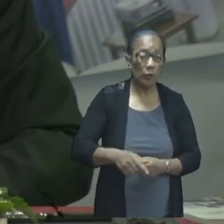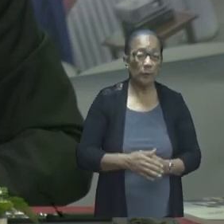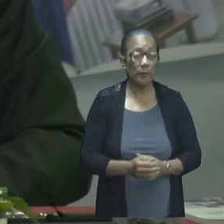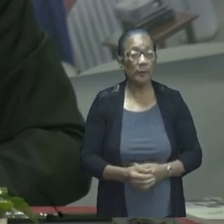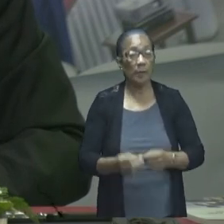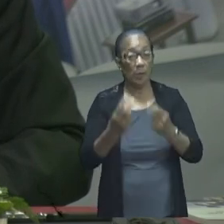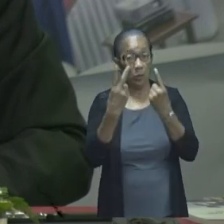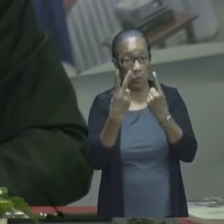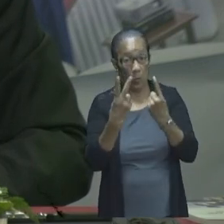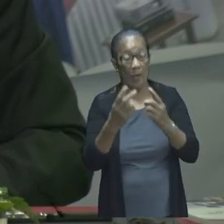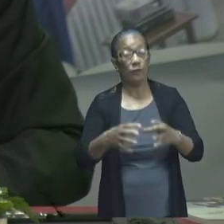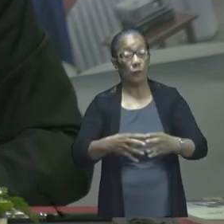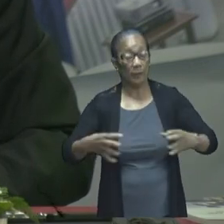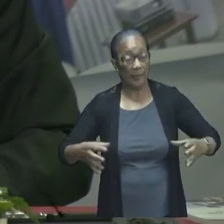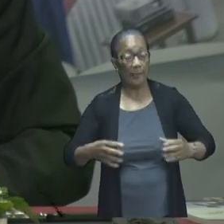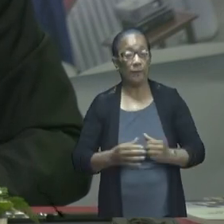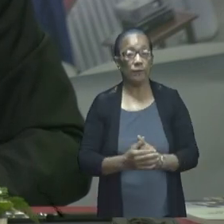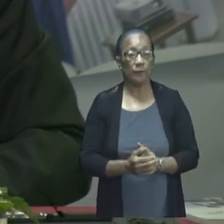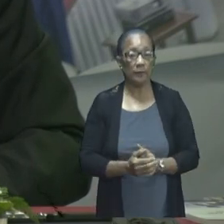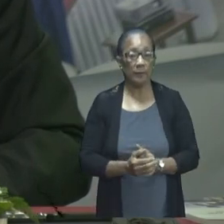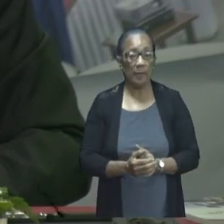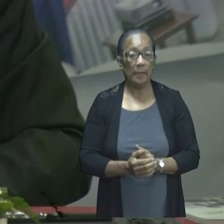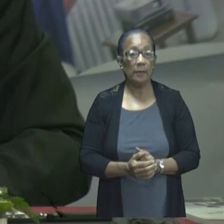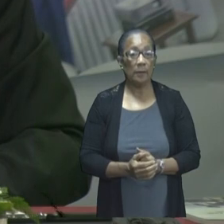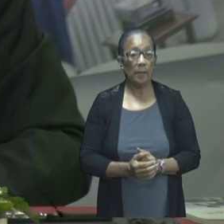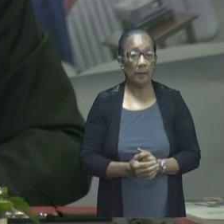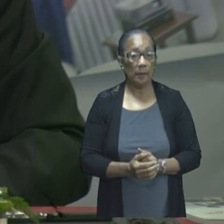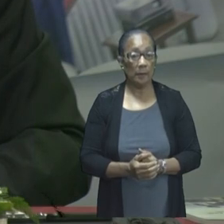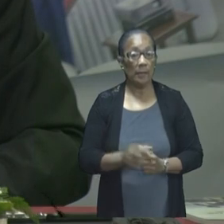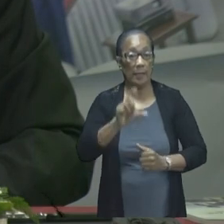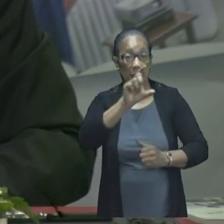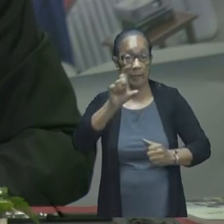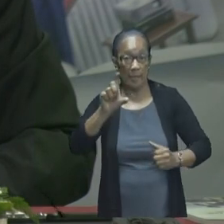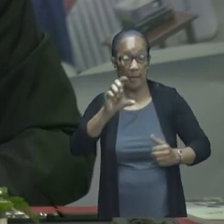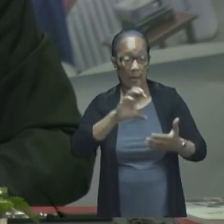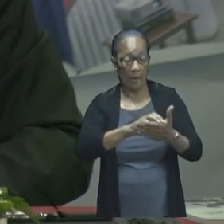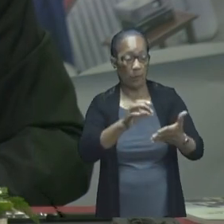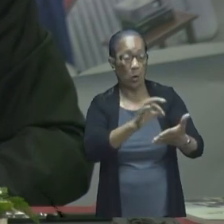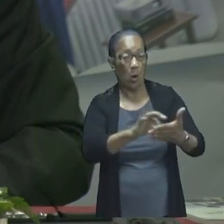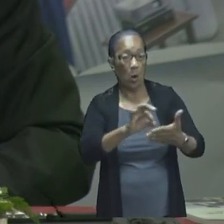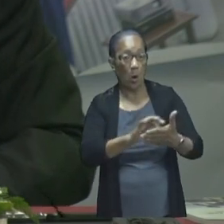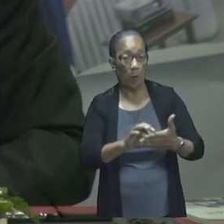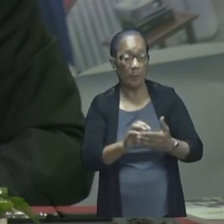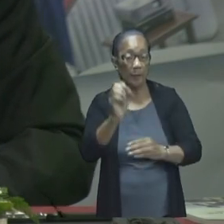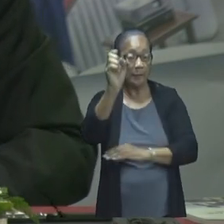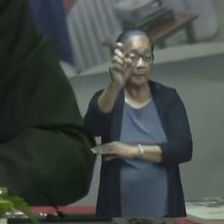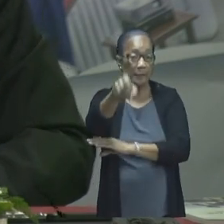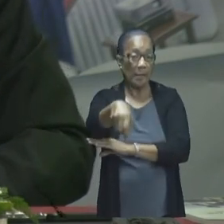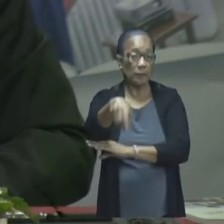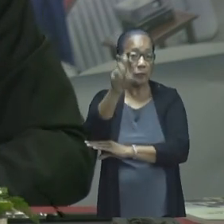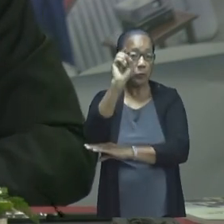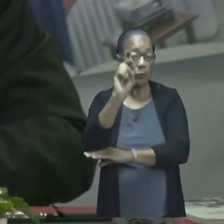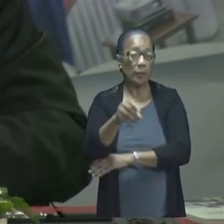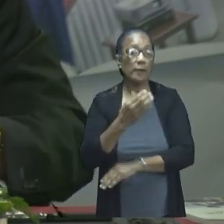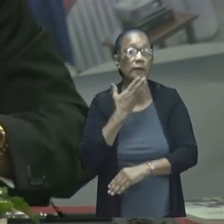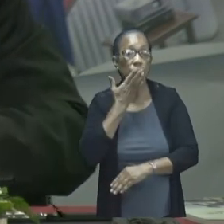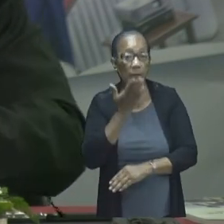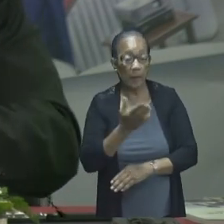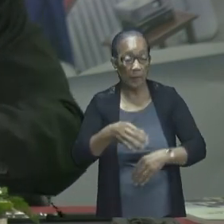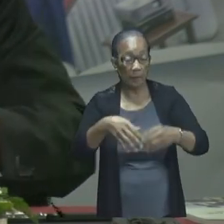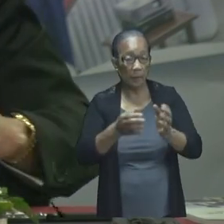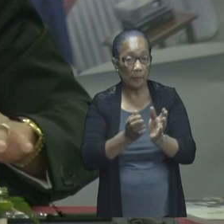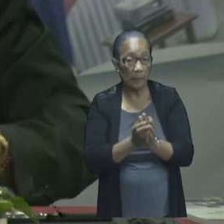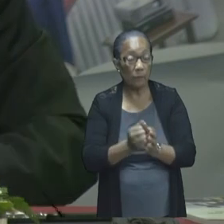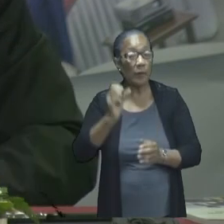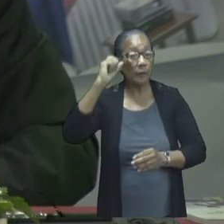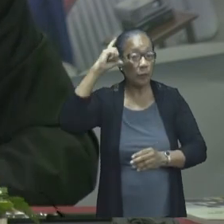bedrijven zich aangemeld naar zijn screen echo wie is waar we staatsolie gevaar af met een team van deskundigen om voor ons de screening and